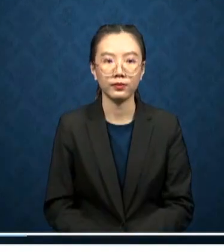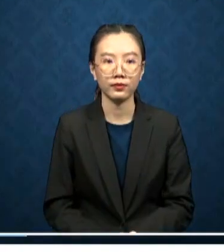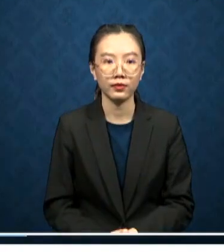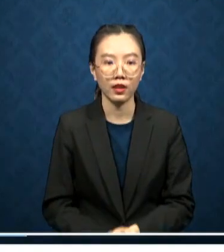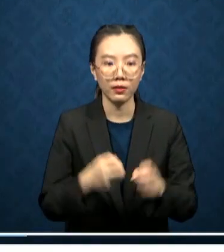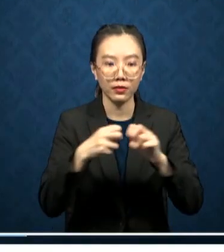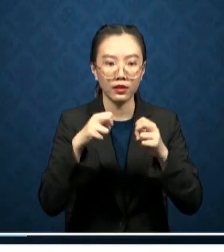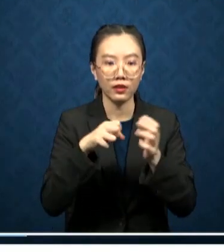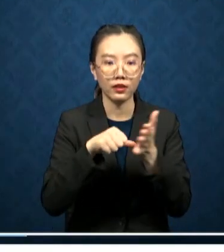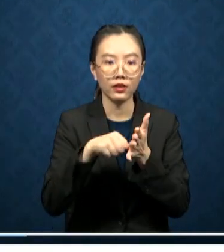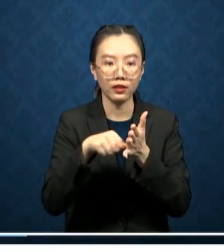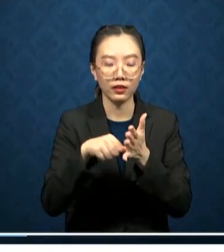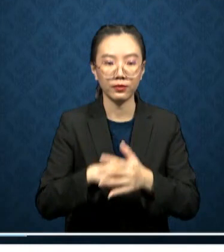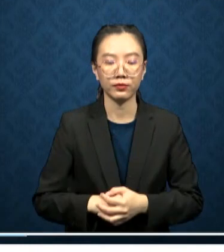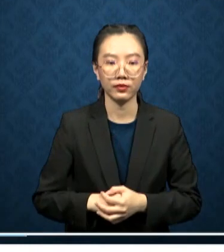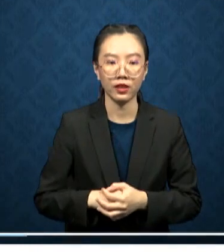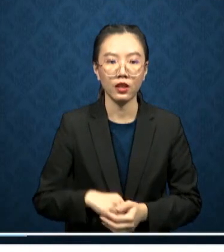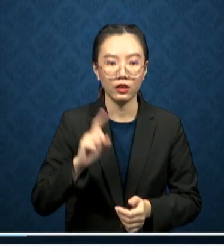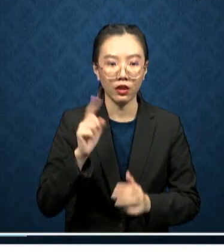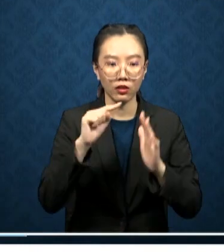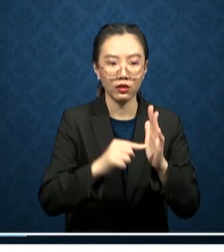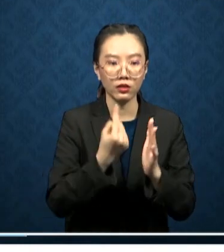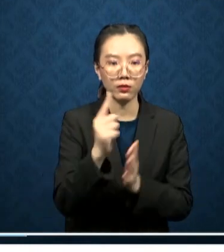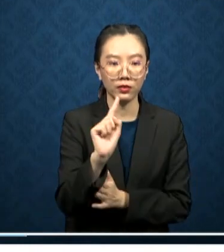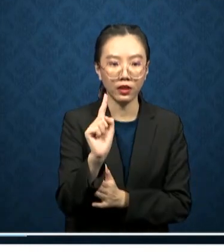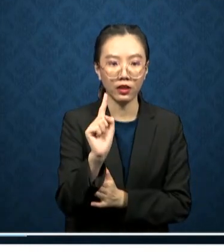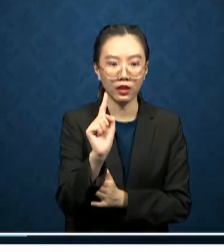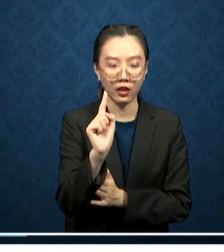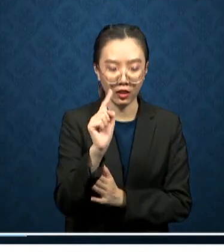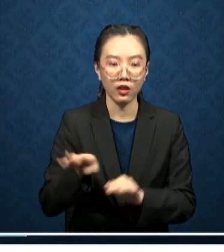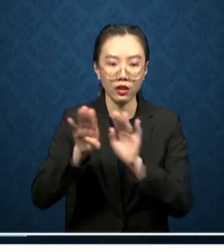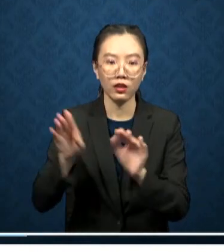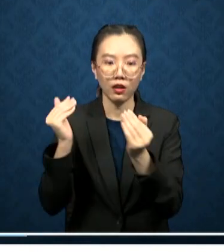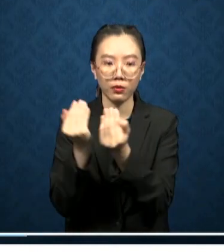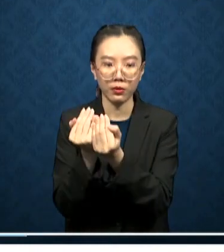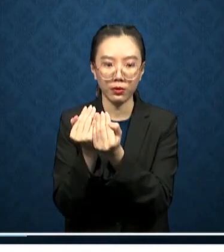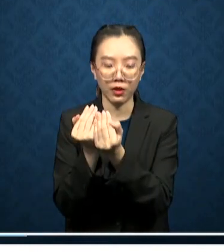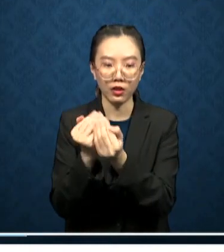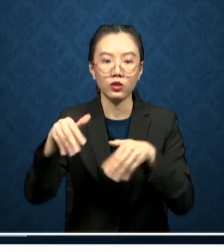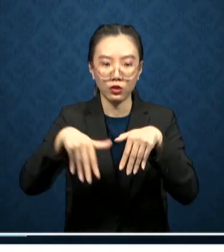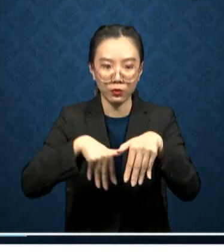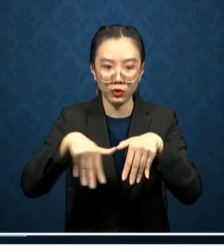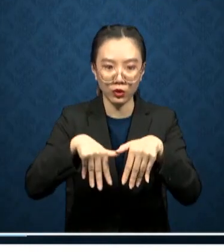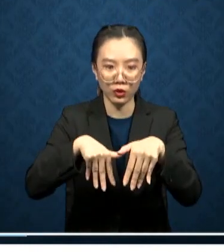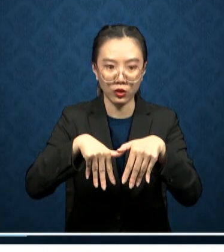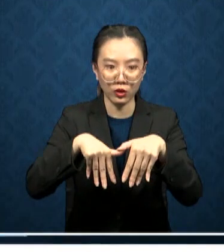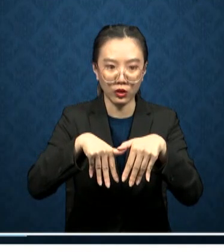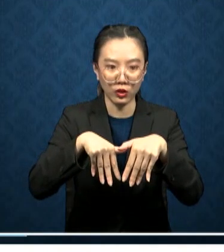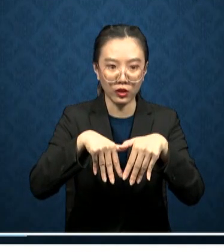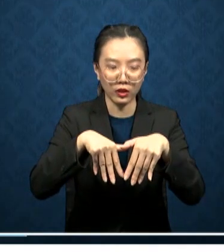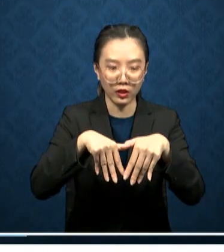การแไปหาดังกล่าวนั้น ต้องเริมต้านจากสถบันขอบครัว ชุมชล มาสยิต